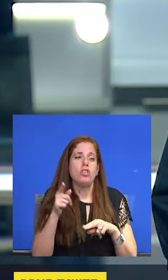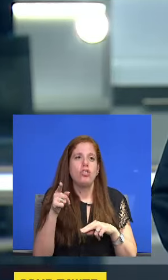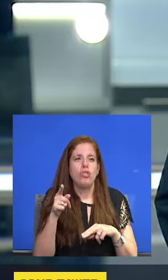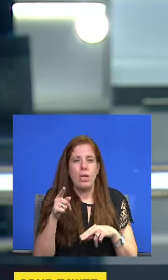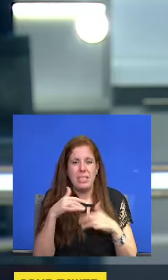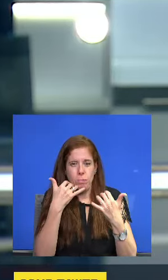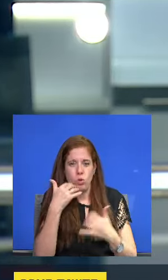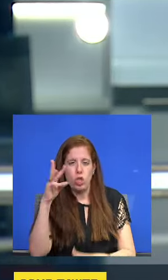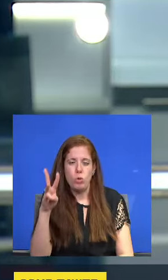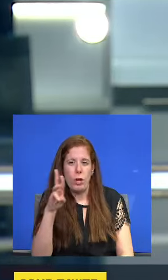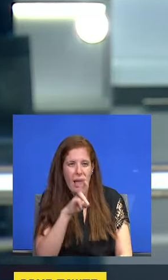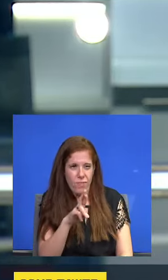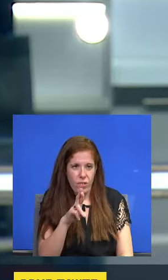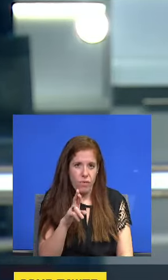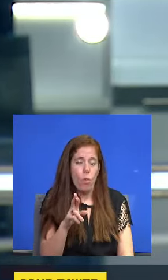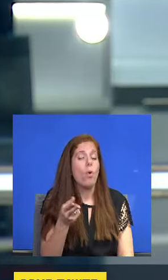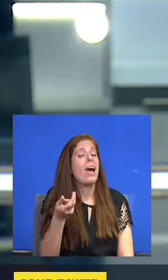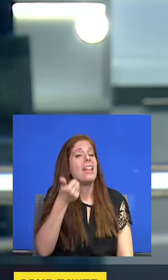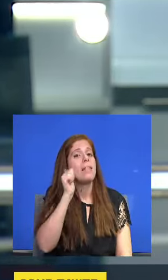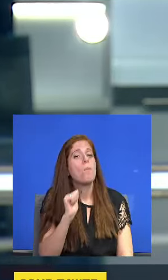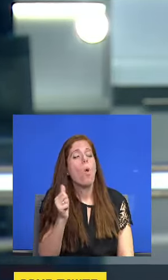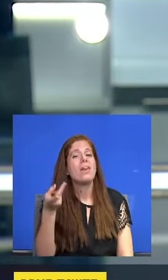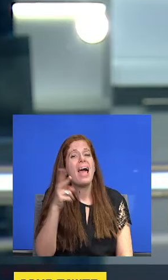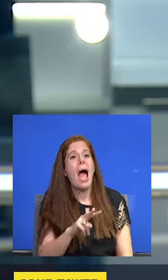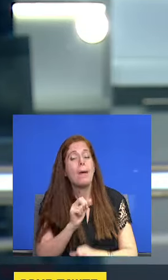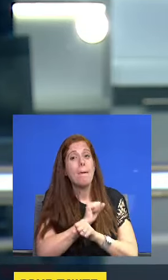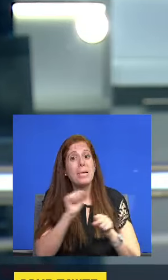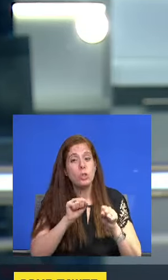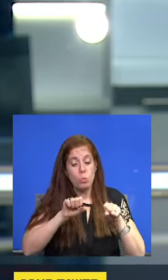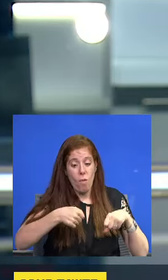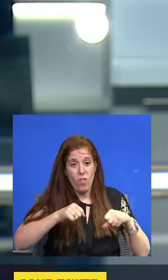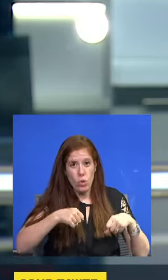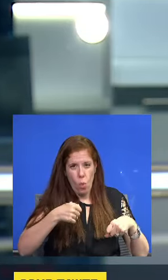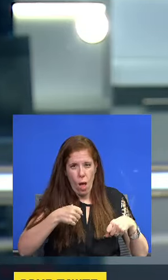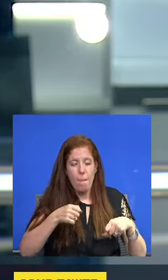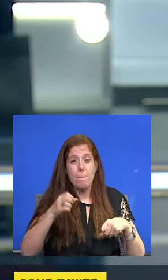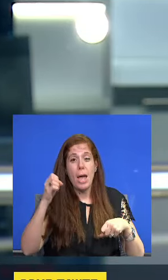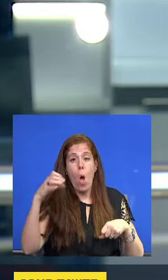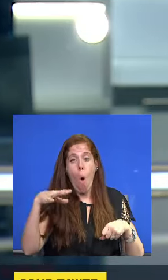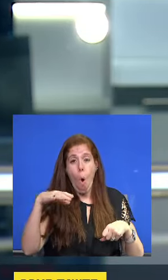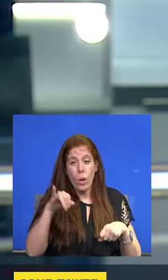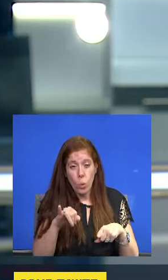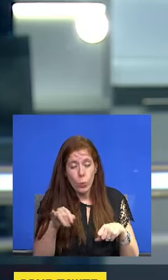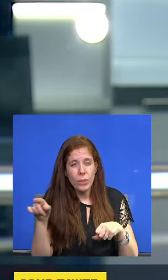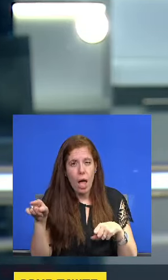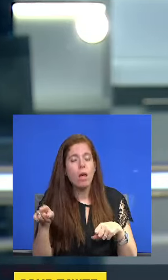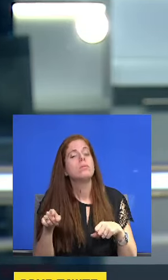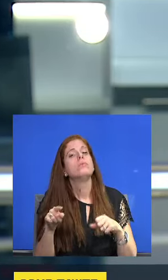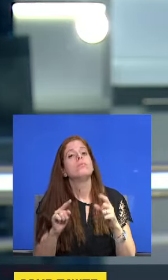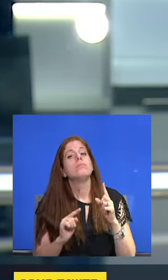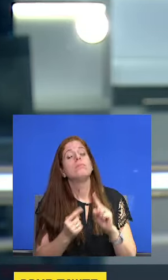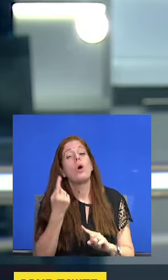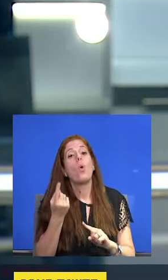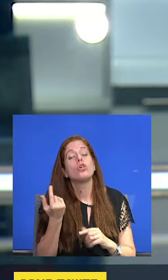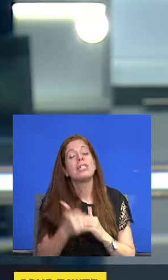המשוייך לארגוני פשיעה במרכז, נהרג אתמול בפיצוץ באופנוע שרחב עליו באור יהודה, באירוע שחתם עוד יממה מדממת עם